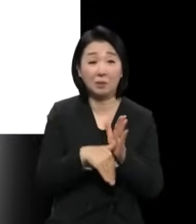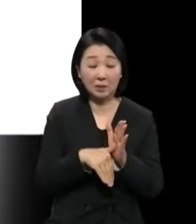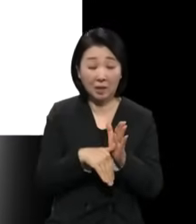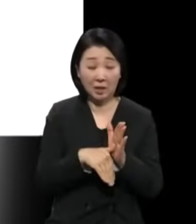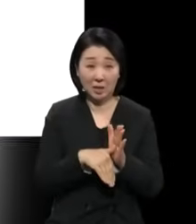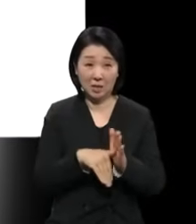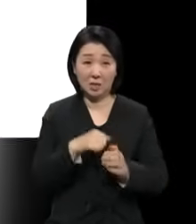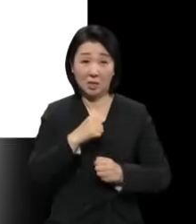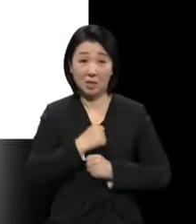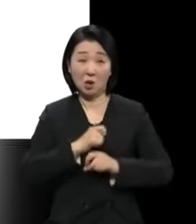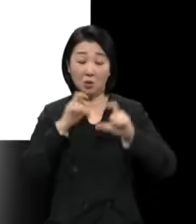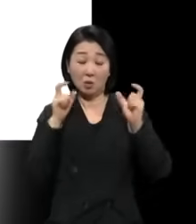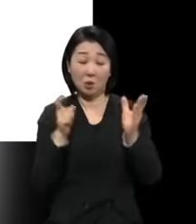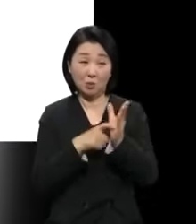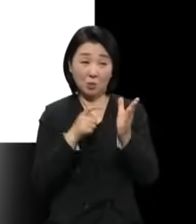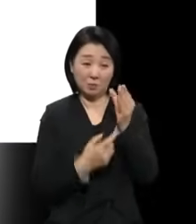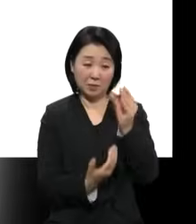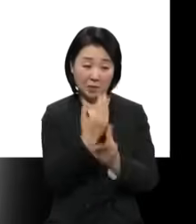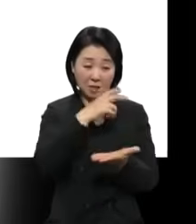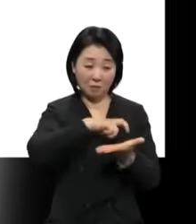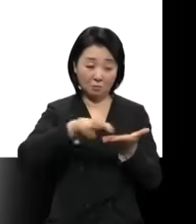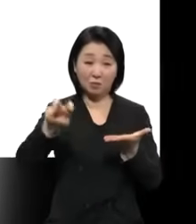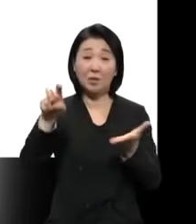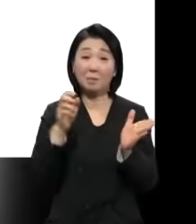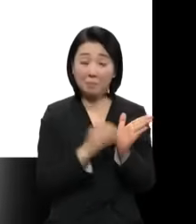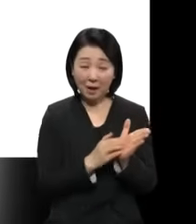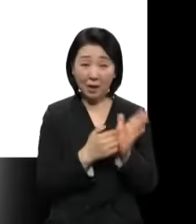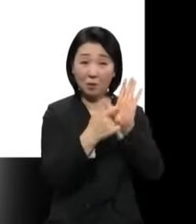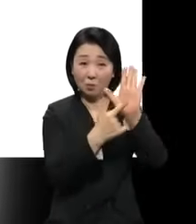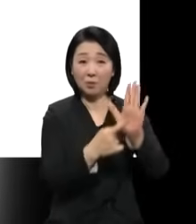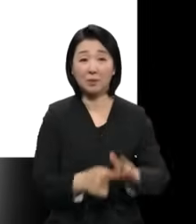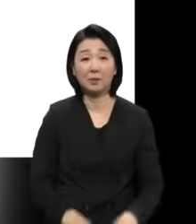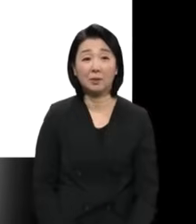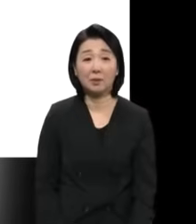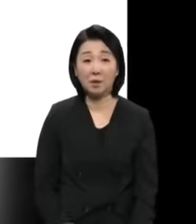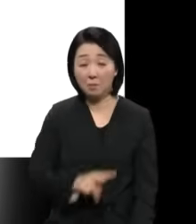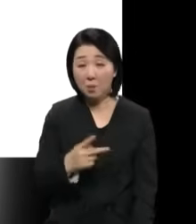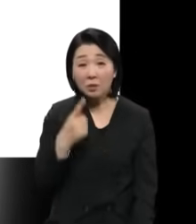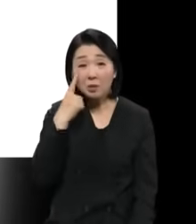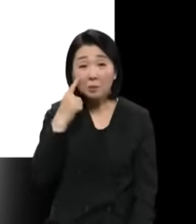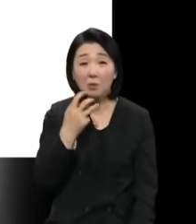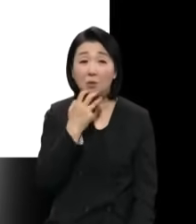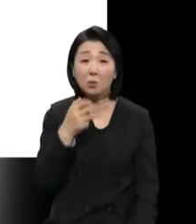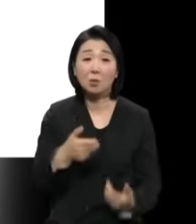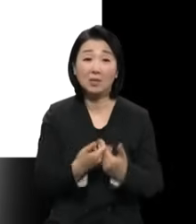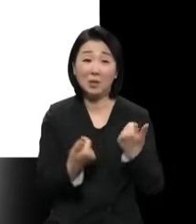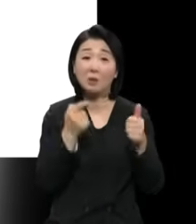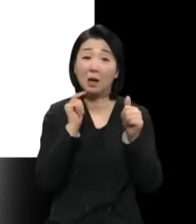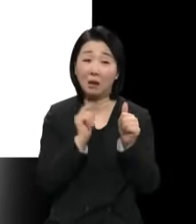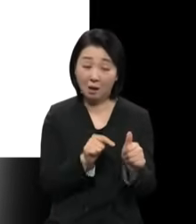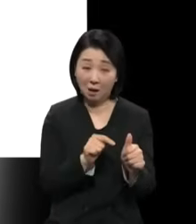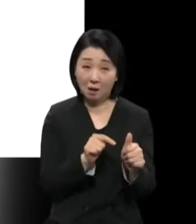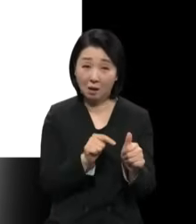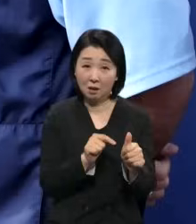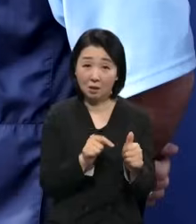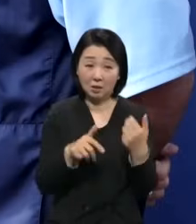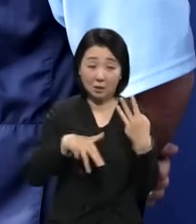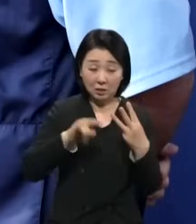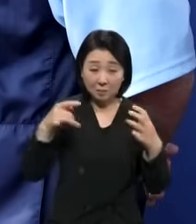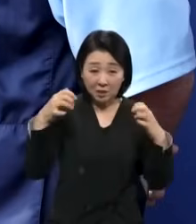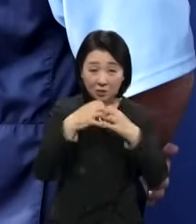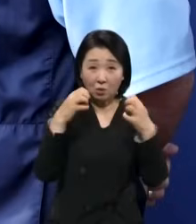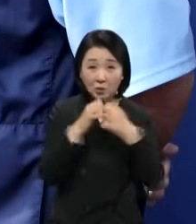경계경보 위급재난 문자를 받았다는 일화를 공개한 겁니다 번역해보니 서울을 떠나라고 하더라